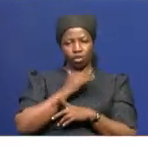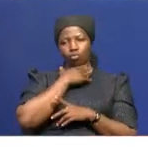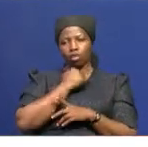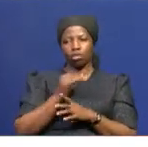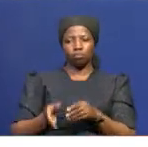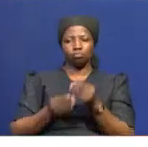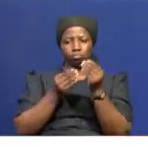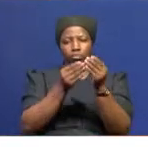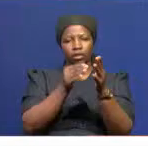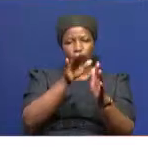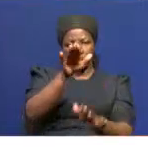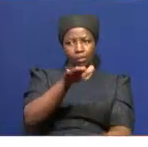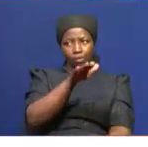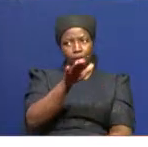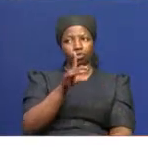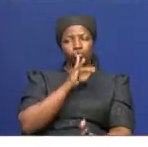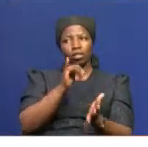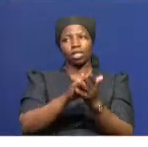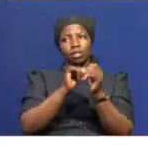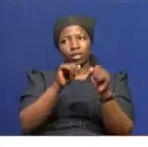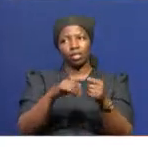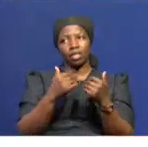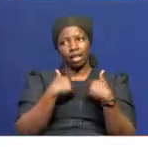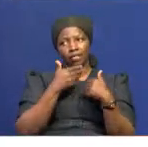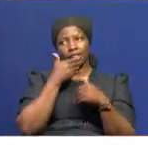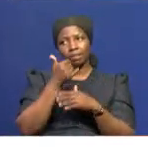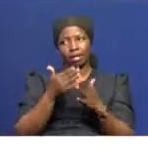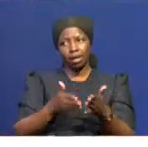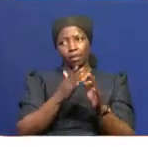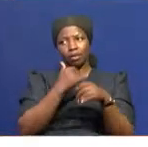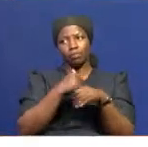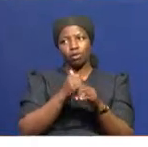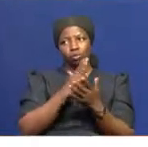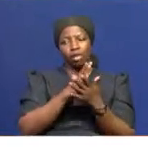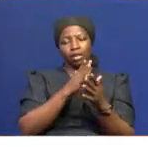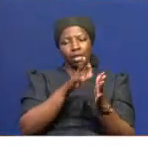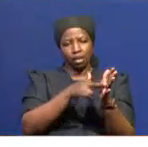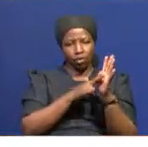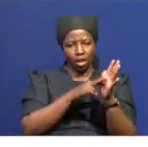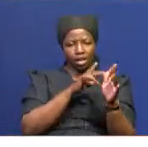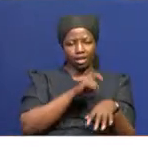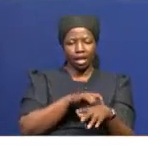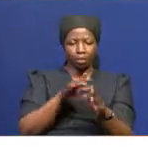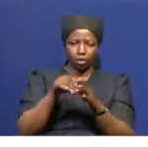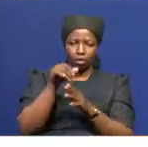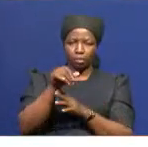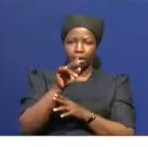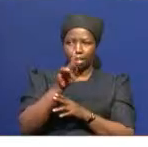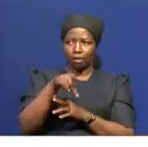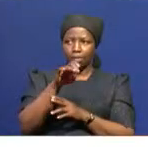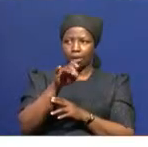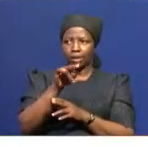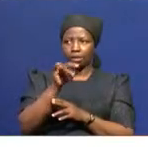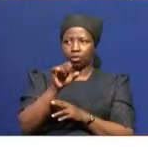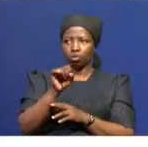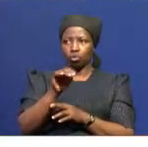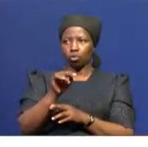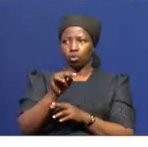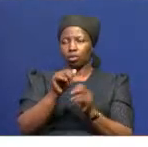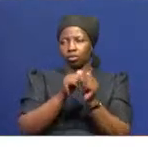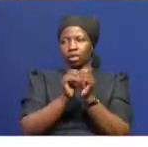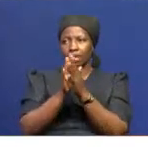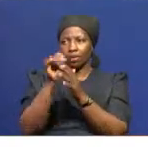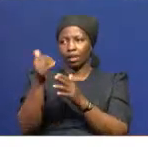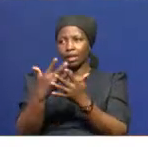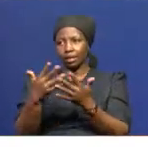bunge ili tukue na njia mwafaka ya kuhakikisha muda ambayo inahitajika kulipa pension na mambo mengine. Hata hivyo